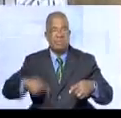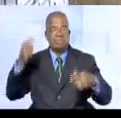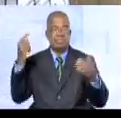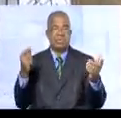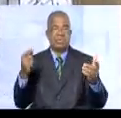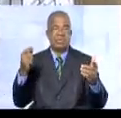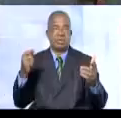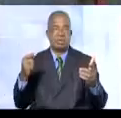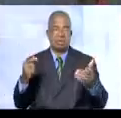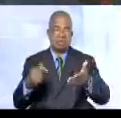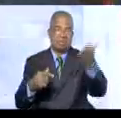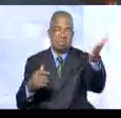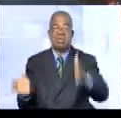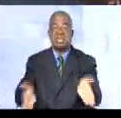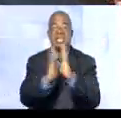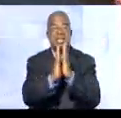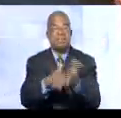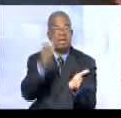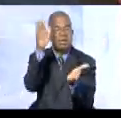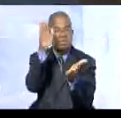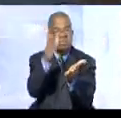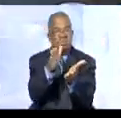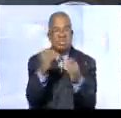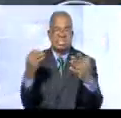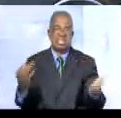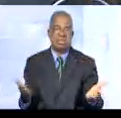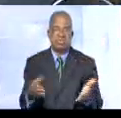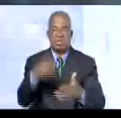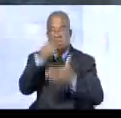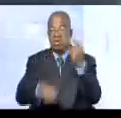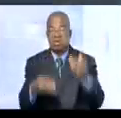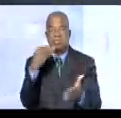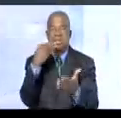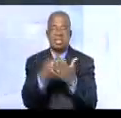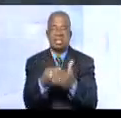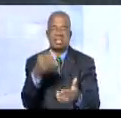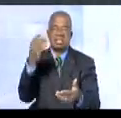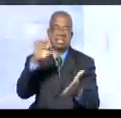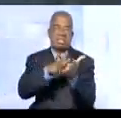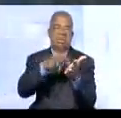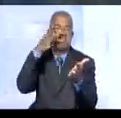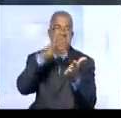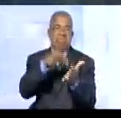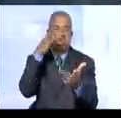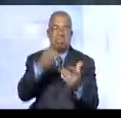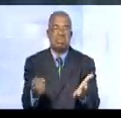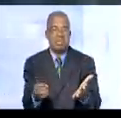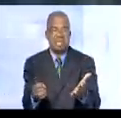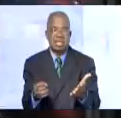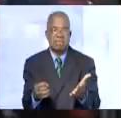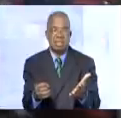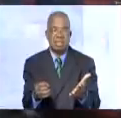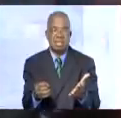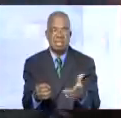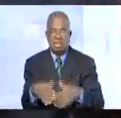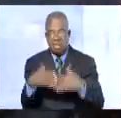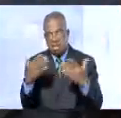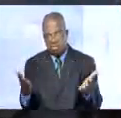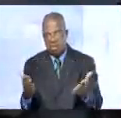qu'on diminue un peu encore. Pour supporter le coût de son traitement, Alassane bénéficie depuis 4 ans du soutien de la NATSI, la